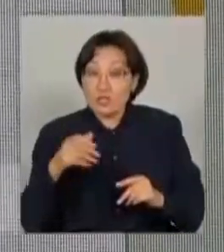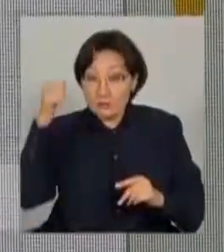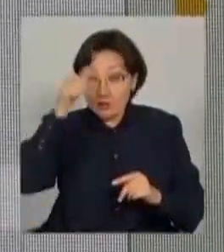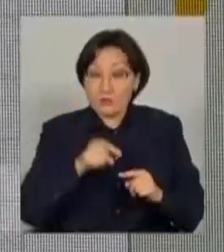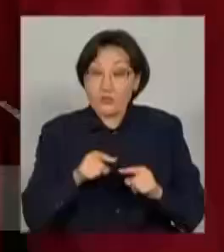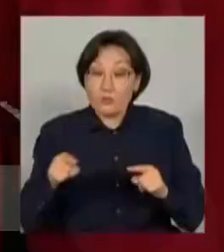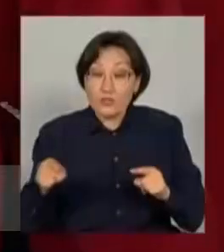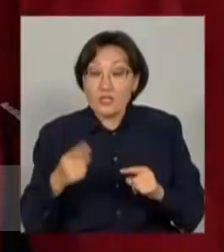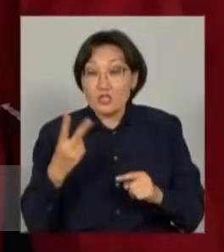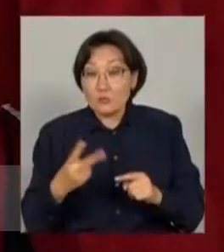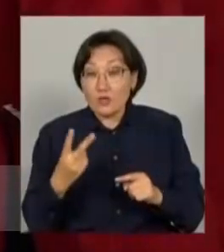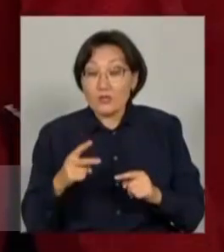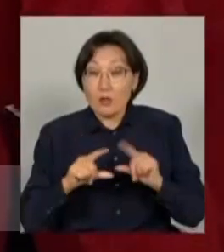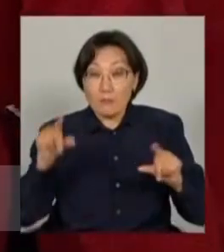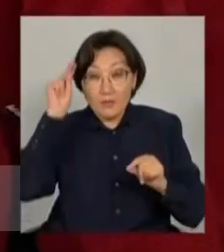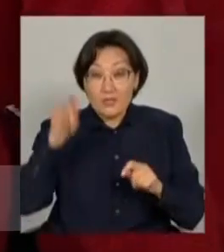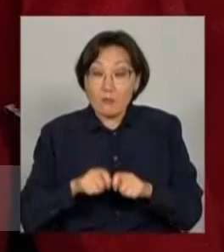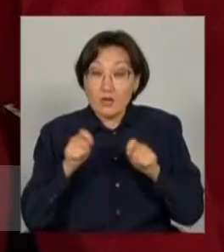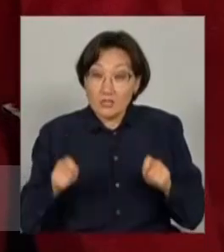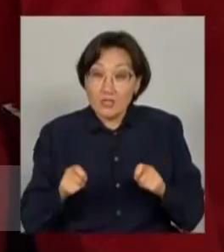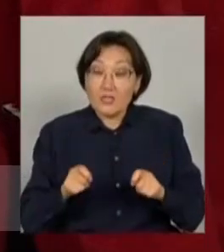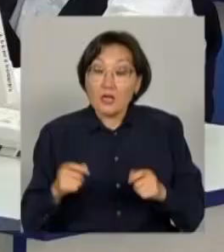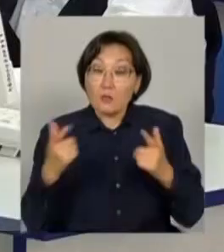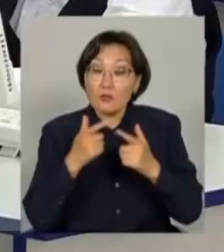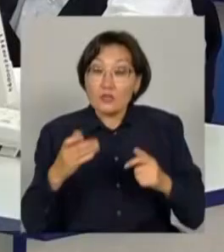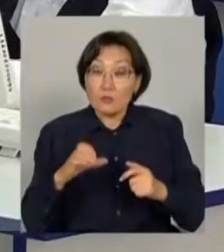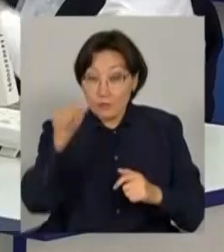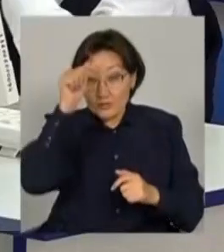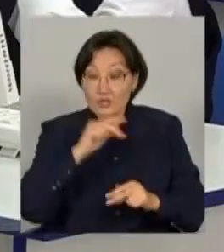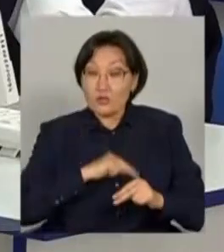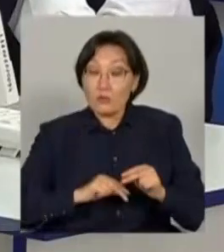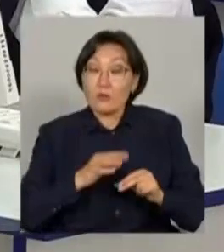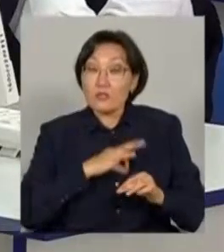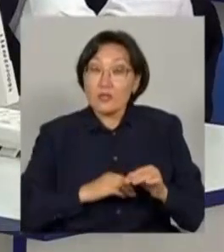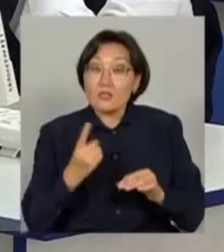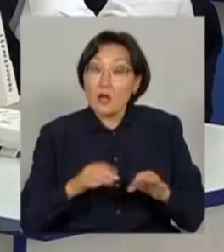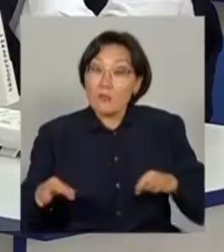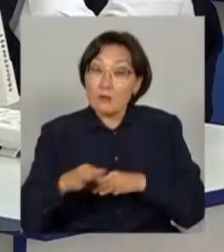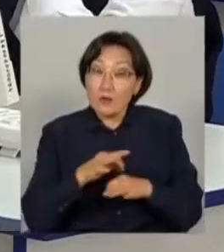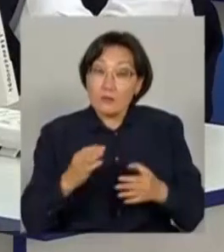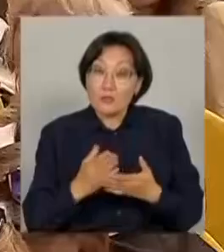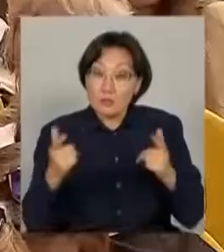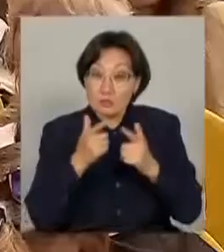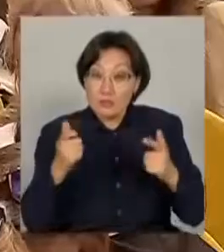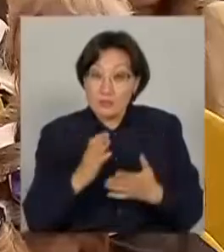2025 жылға дейін 22 мектеп ашылатынын хабарлады. Одан бөлек 42-тен іске асатын тағы бір бастаманы мәлім етті.